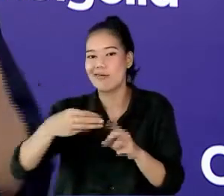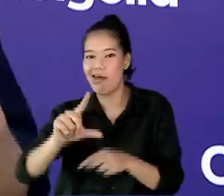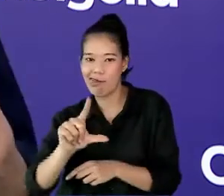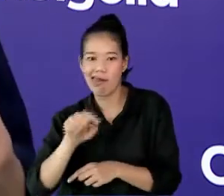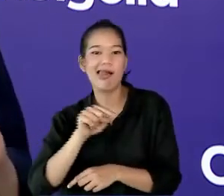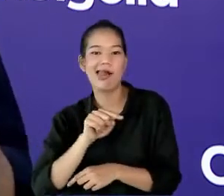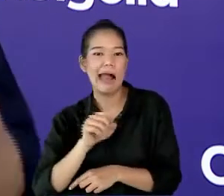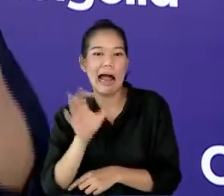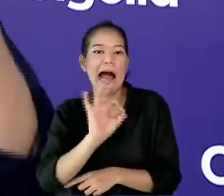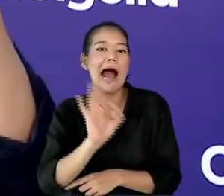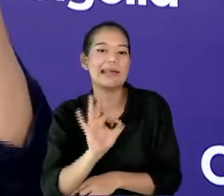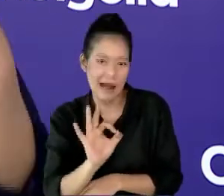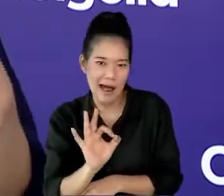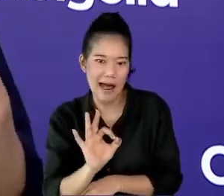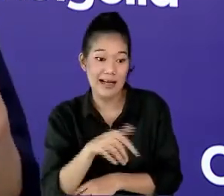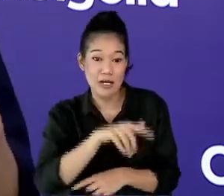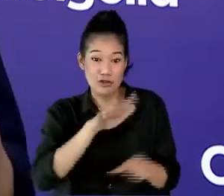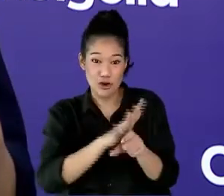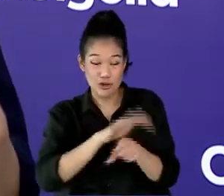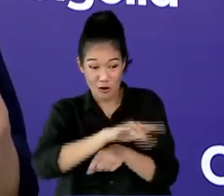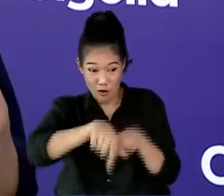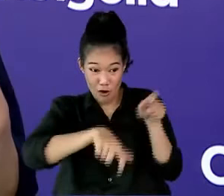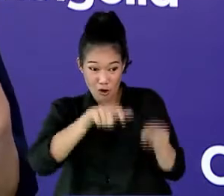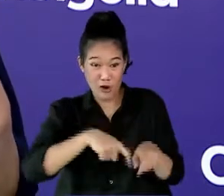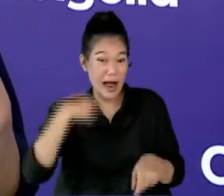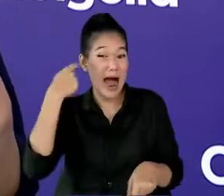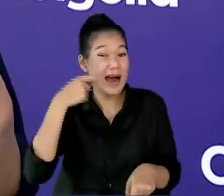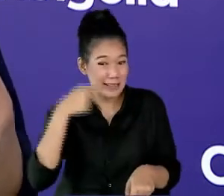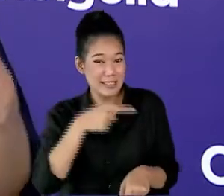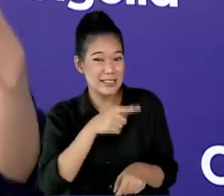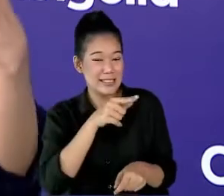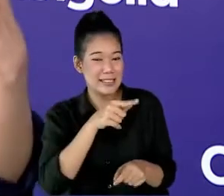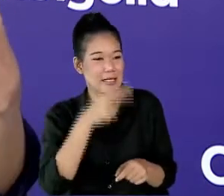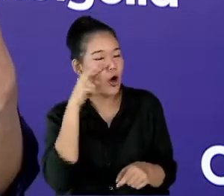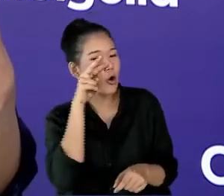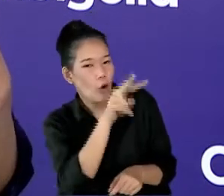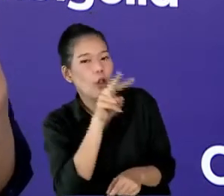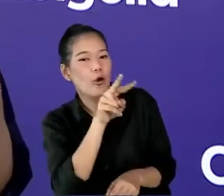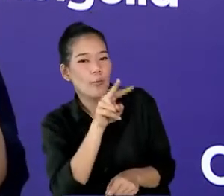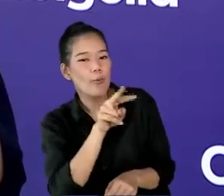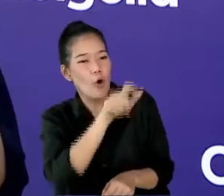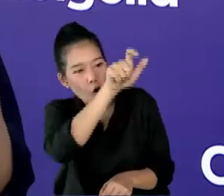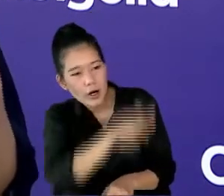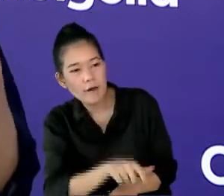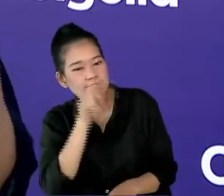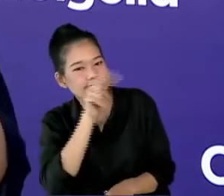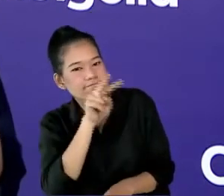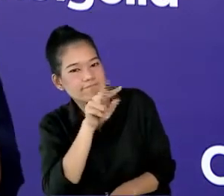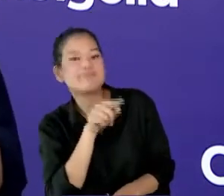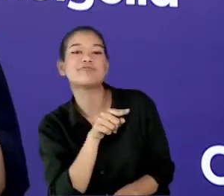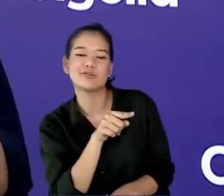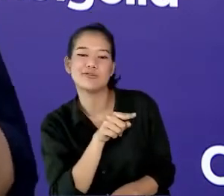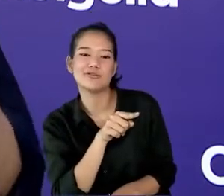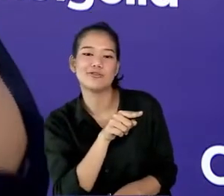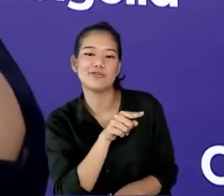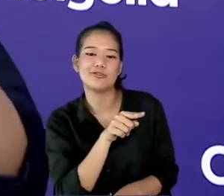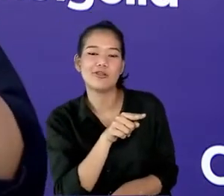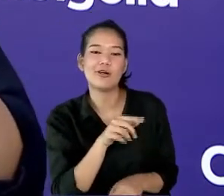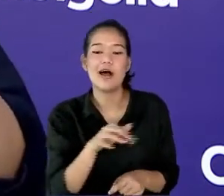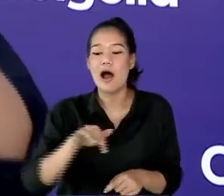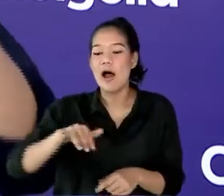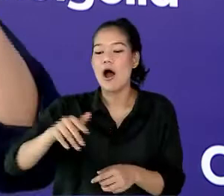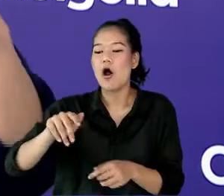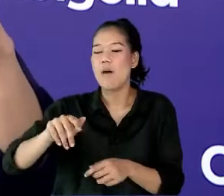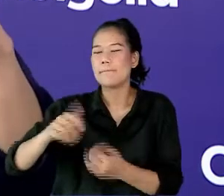juga menjadi contoh ya, teladan bagi masyarakat. Dan keteladanan itu sangat penting. Masyarakat kita itu paternalistik,